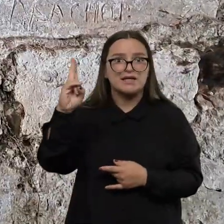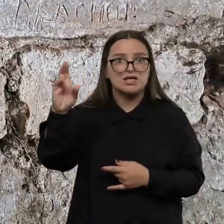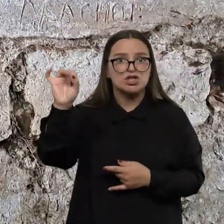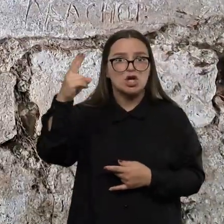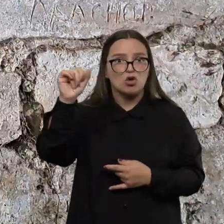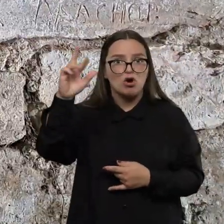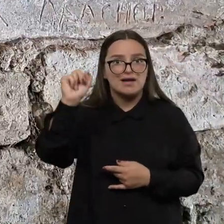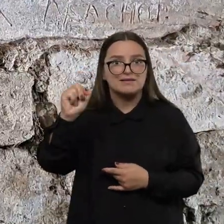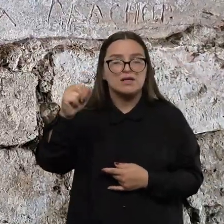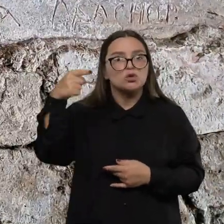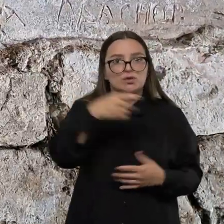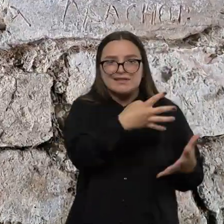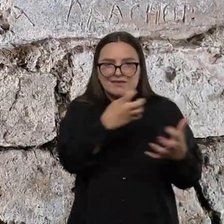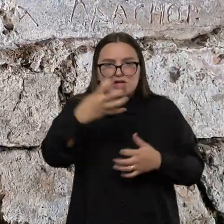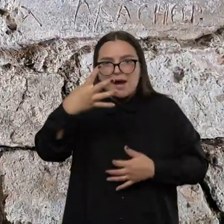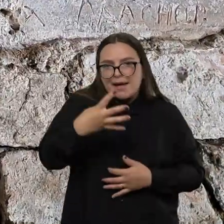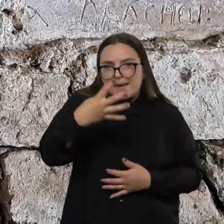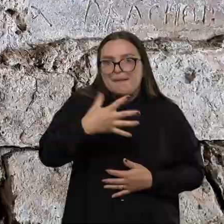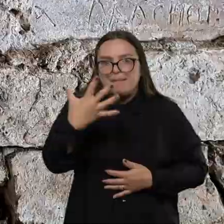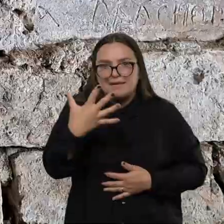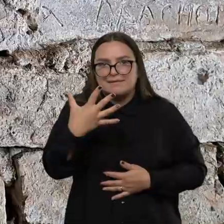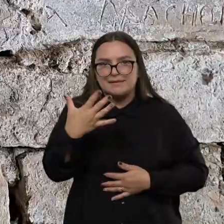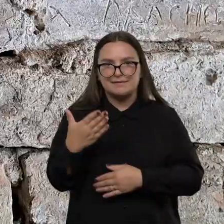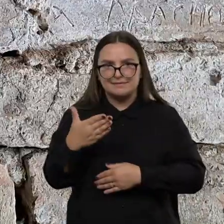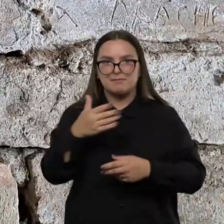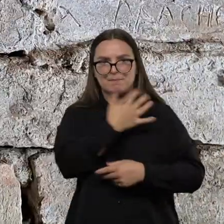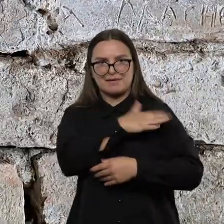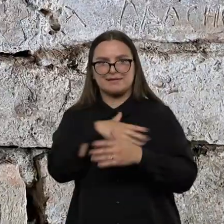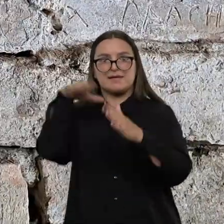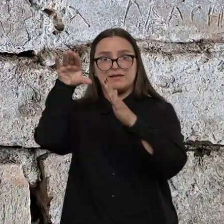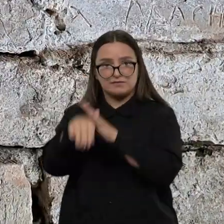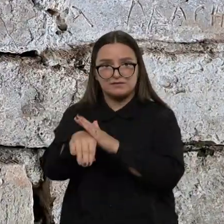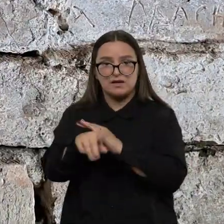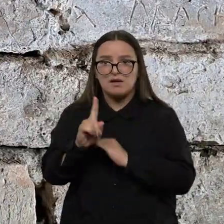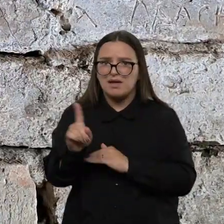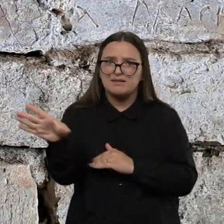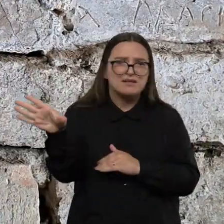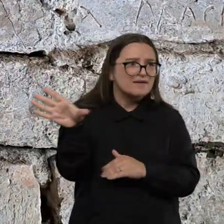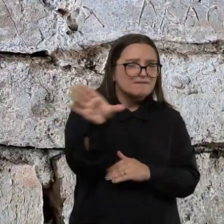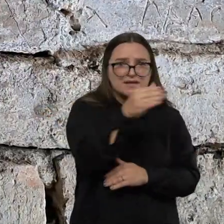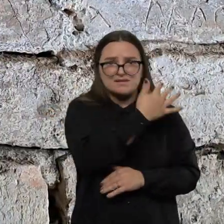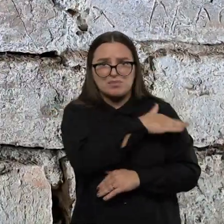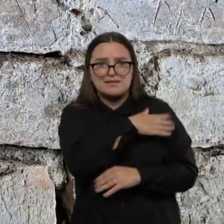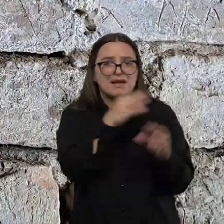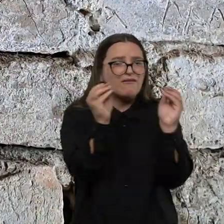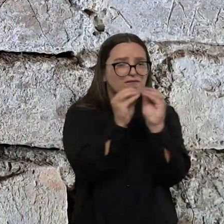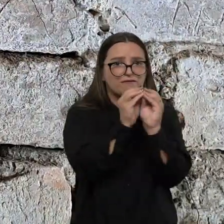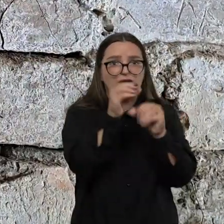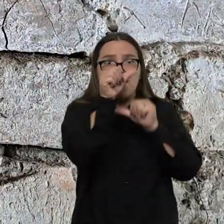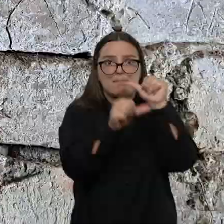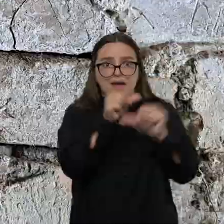berods 45-aisiais duoda priesaiką, bet čia va ta banketa, čia visi tie patys 44 metai,